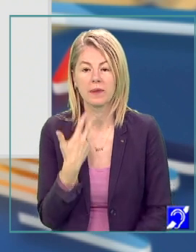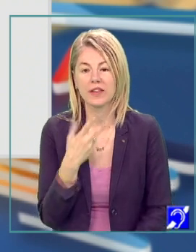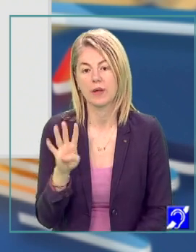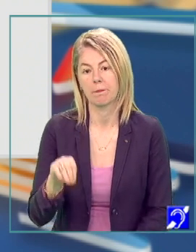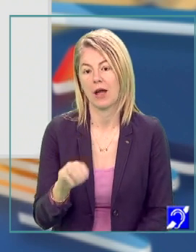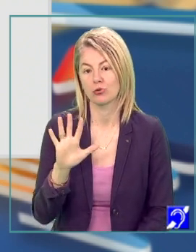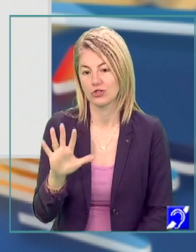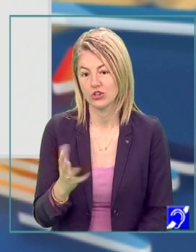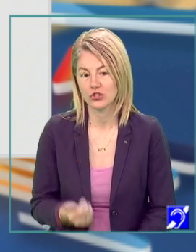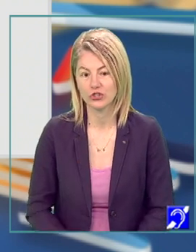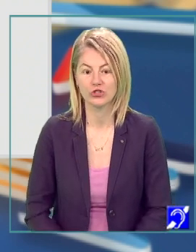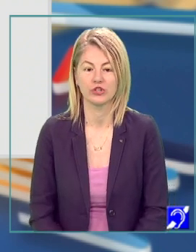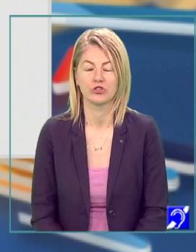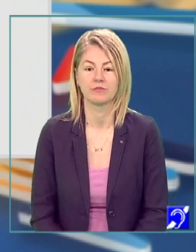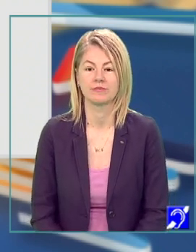numărul